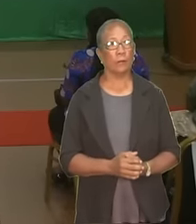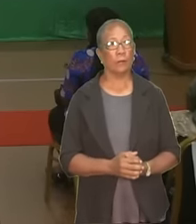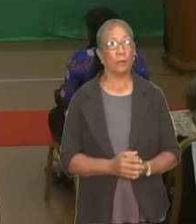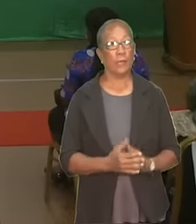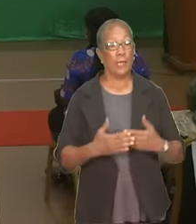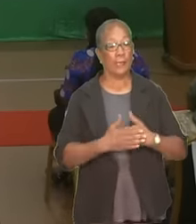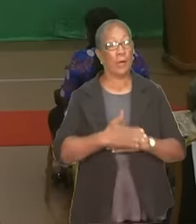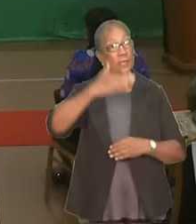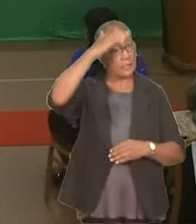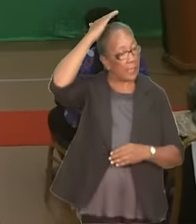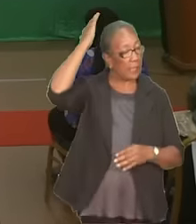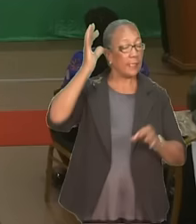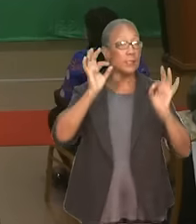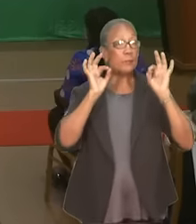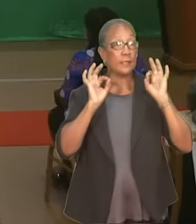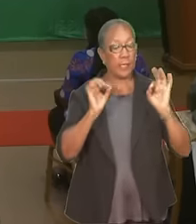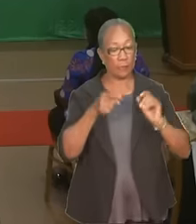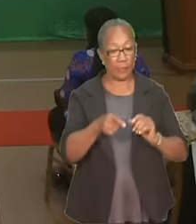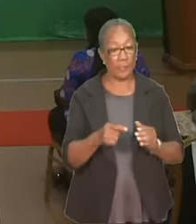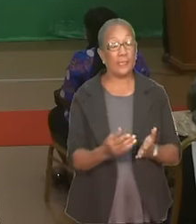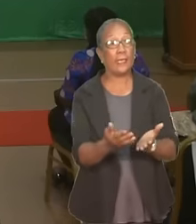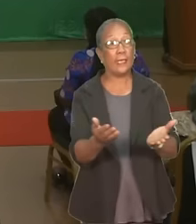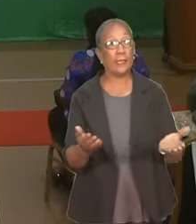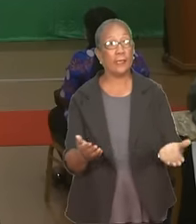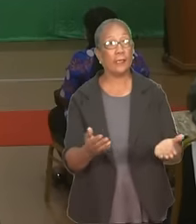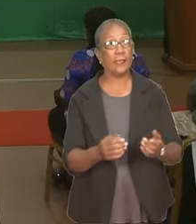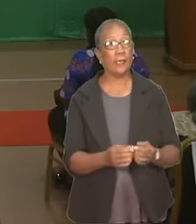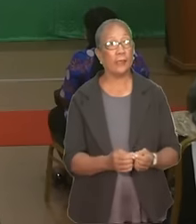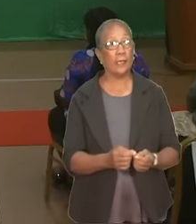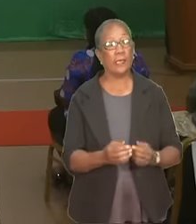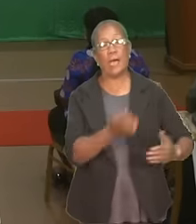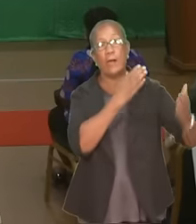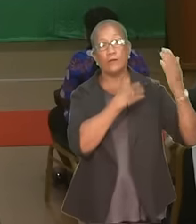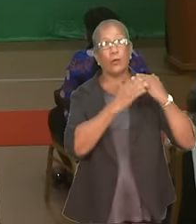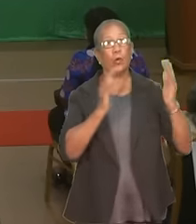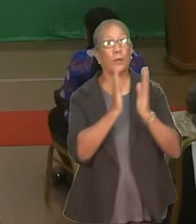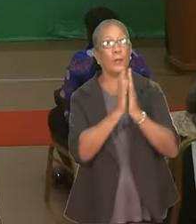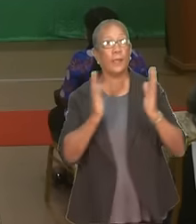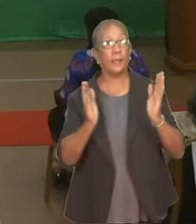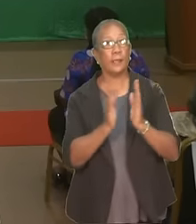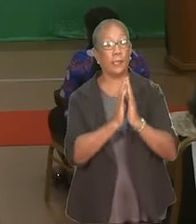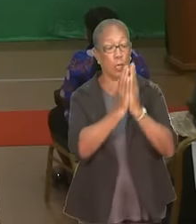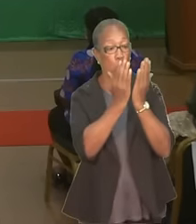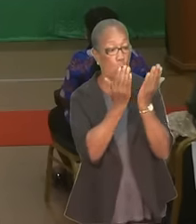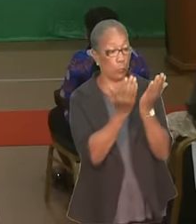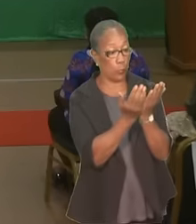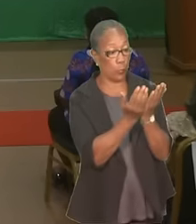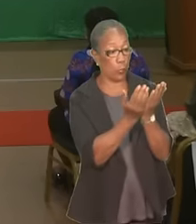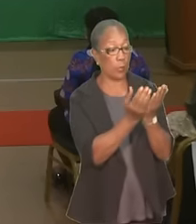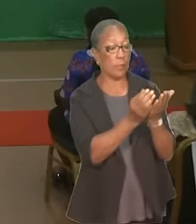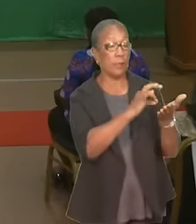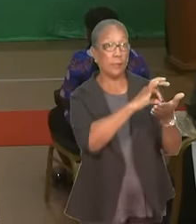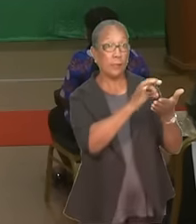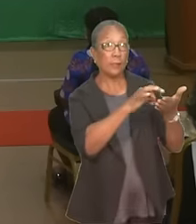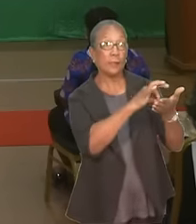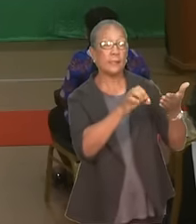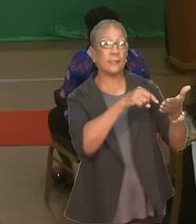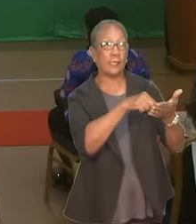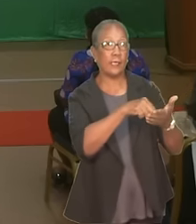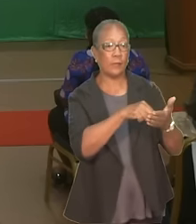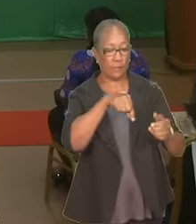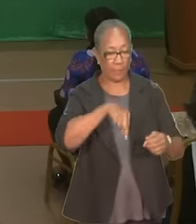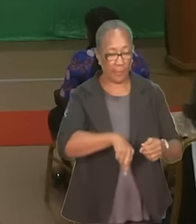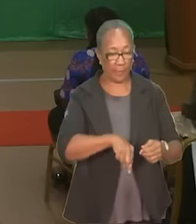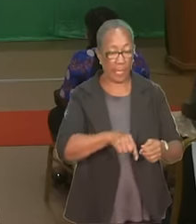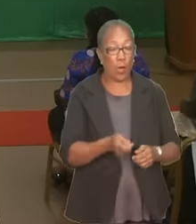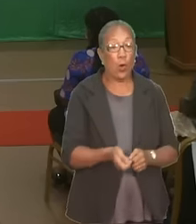Dames en heren, speciaal voor deze gelegenheid is er in de afgelopen periode een boekwerk samengesteld, welke vandaag